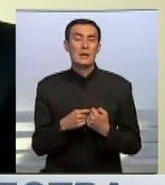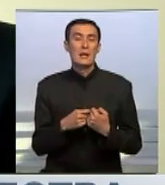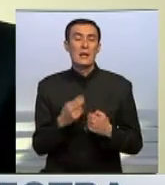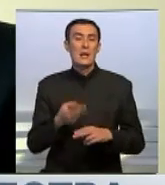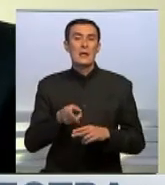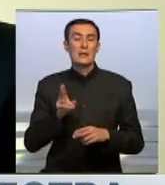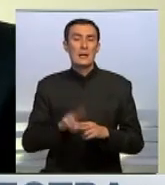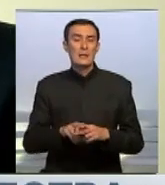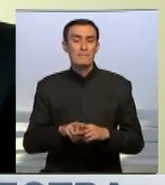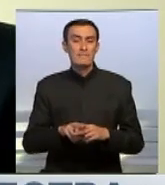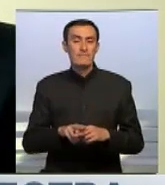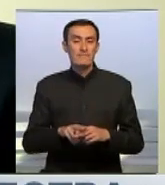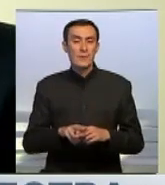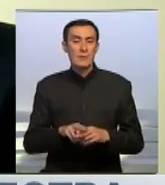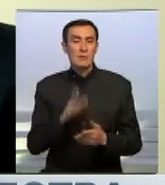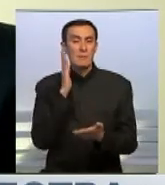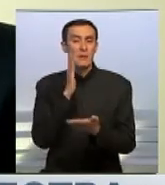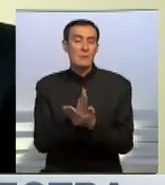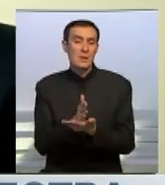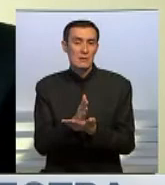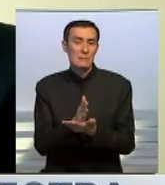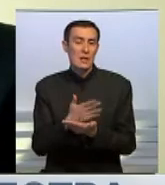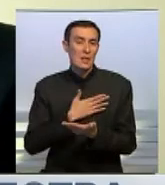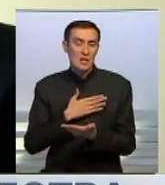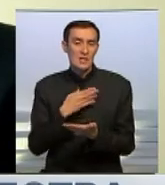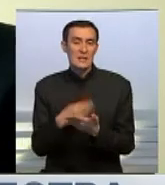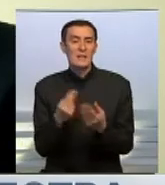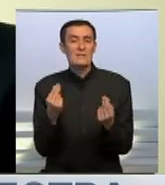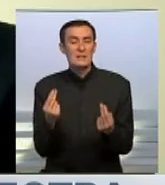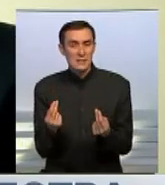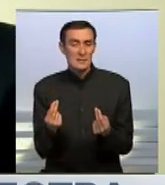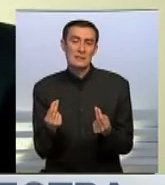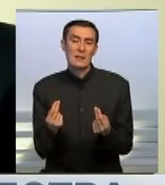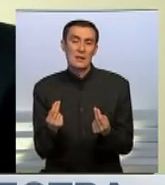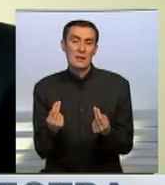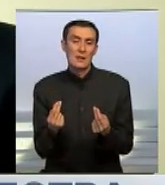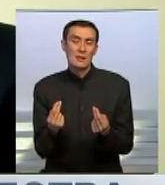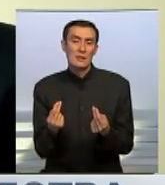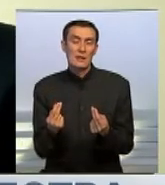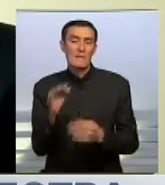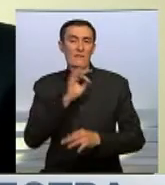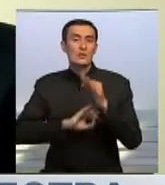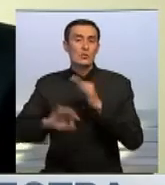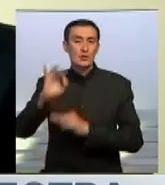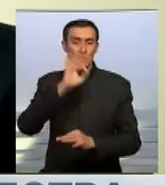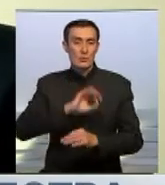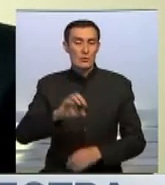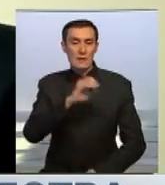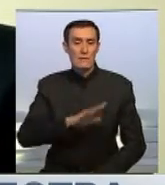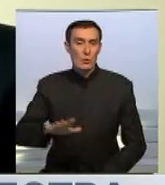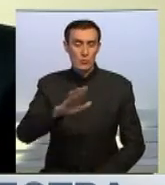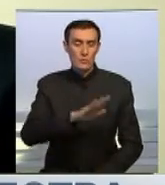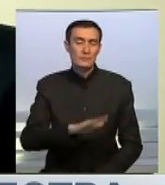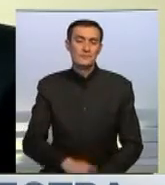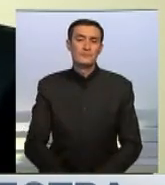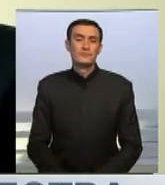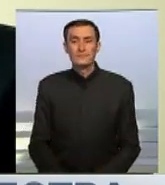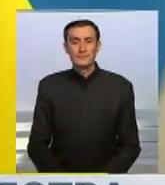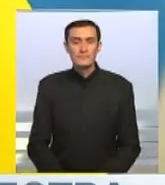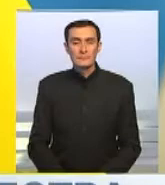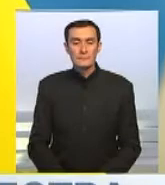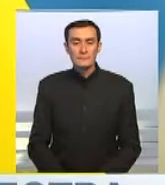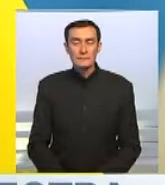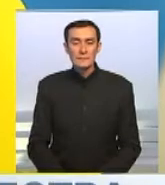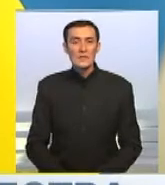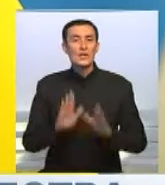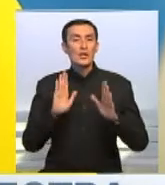Это прямые наши какие-то инвестиции в восточные и балканские страны, восточная Европа и балканские страны.